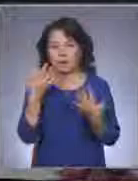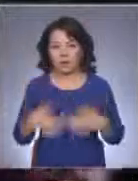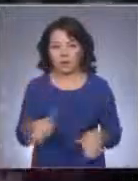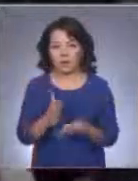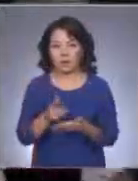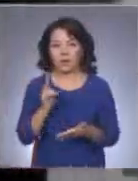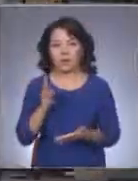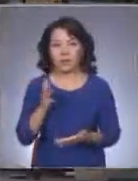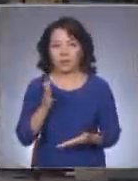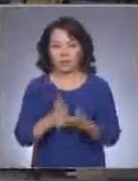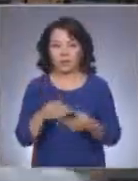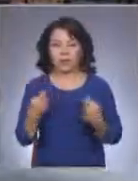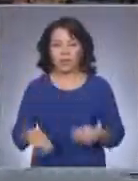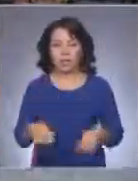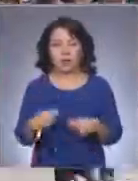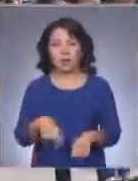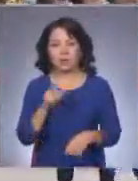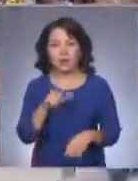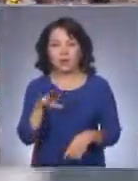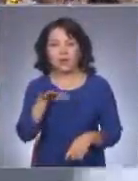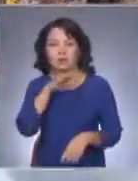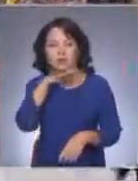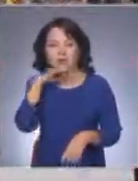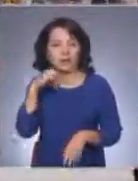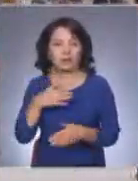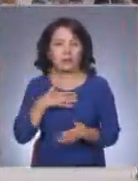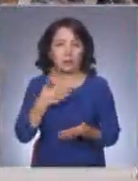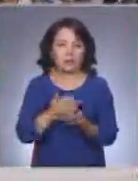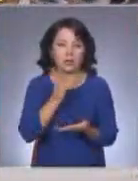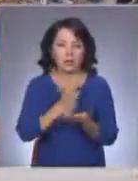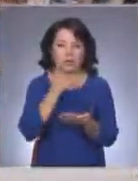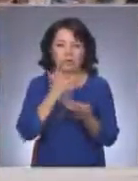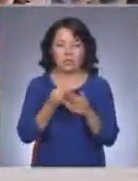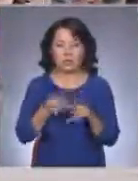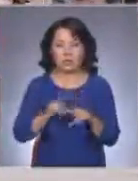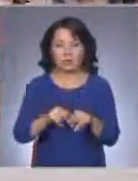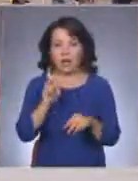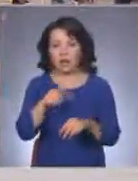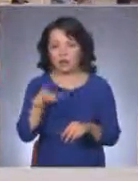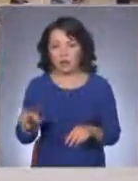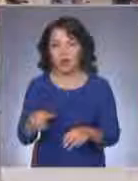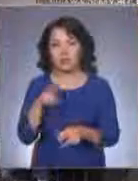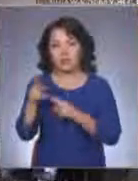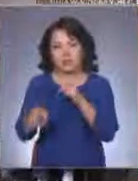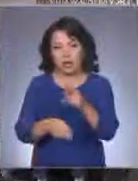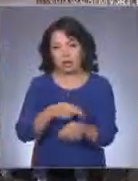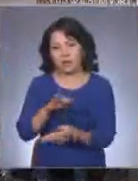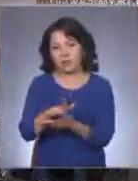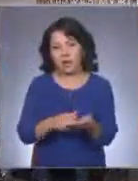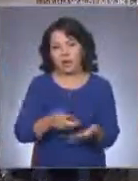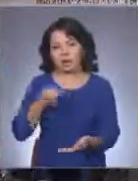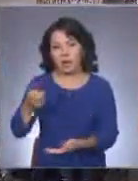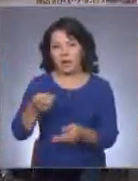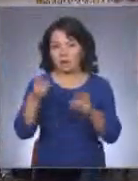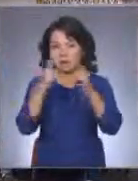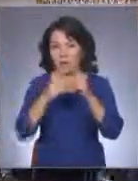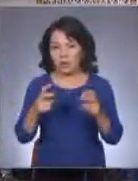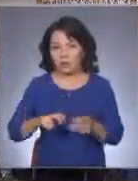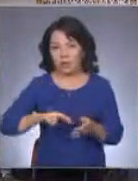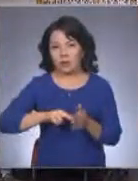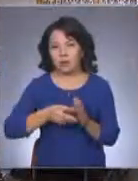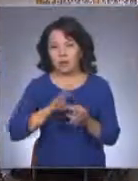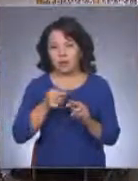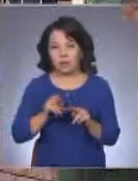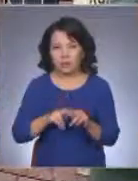2500-нан астам сауда сатықпен айналысатын дүкен бар. Бұл құзырлы органдардың азаматтардың арыз шағымдарының негізінде жоспардан